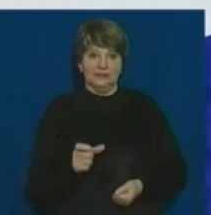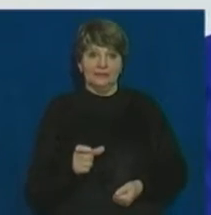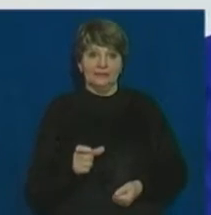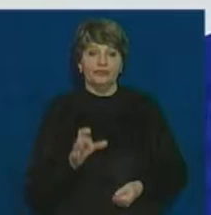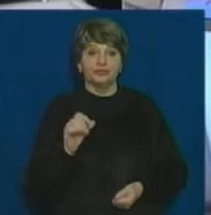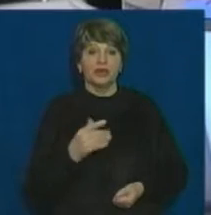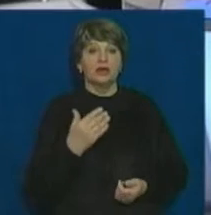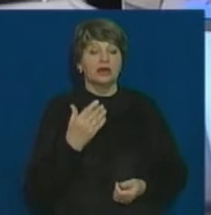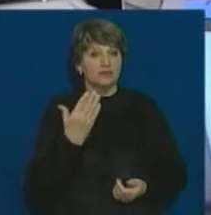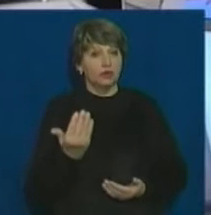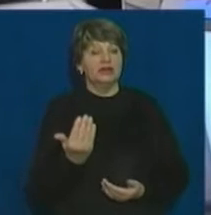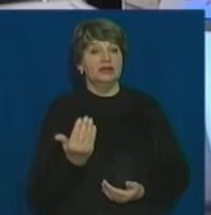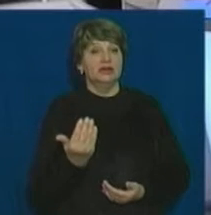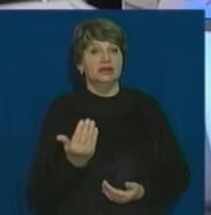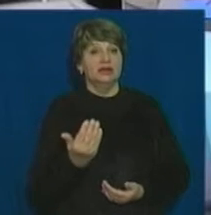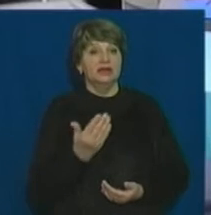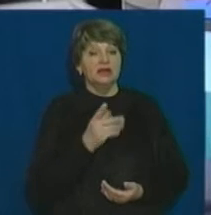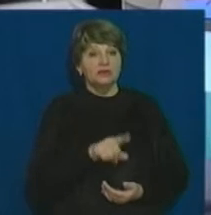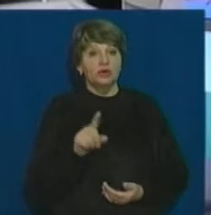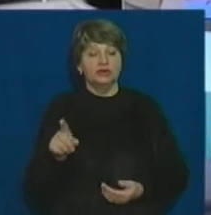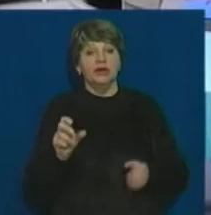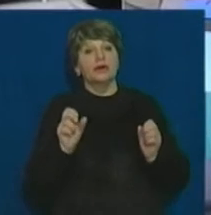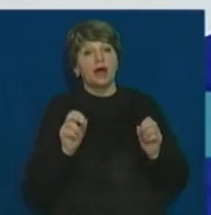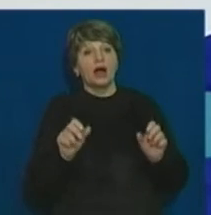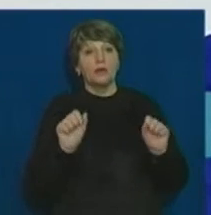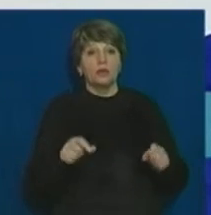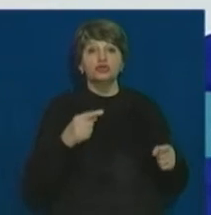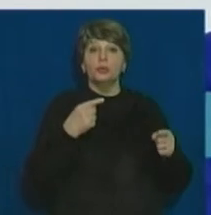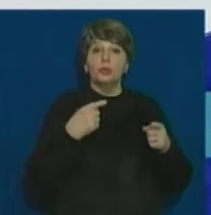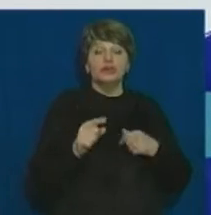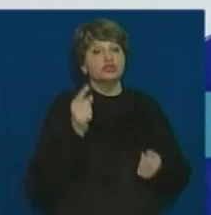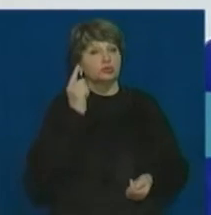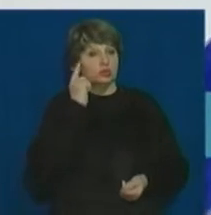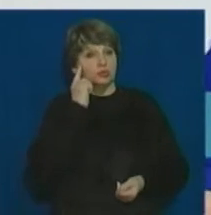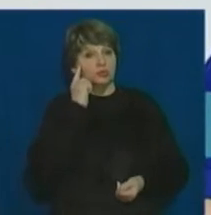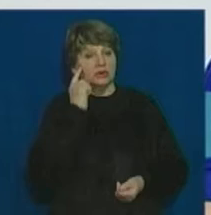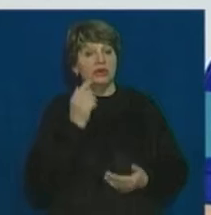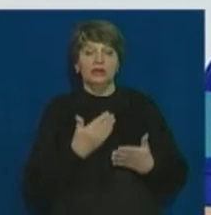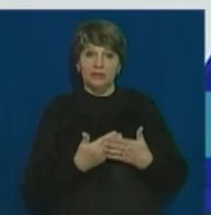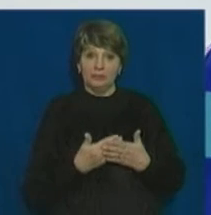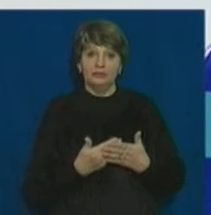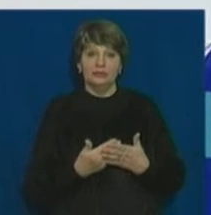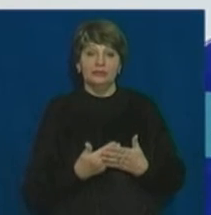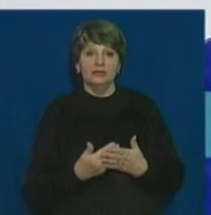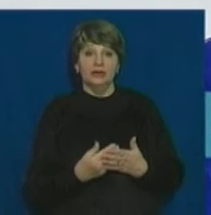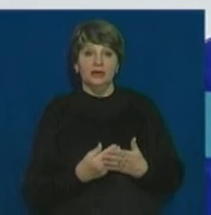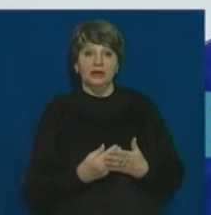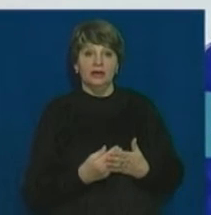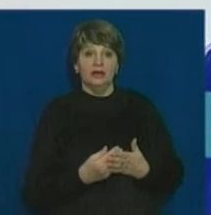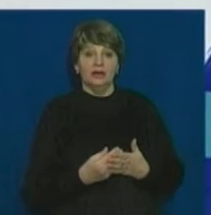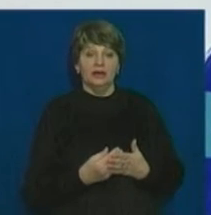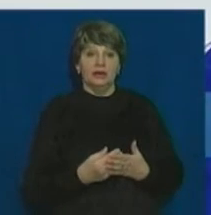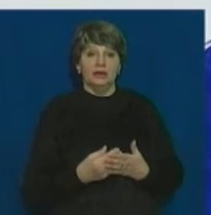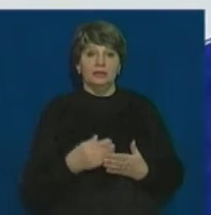вони, як можна по-іншому думати, там, наприклад, людина думає. Кажу, ну от буквально от 2 кроки ми